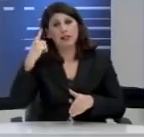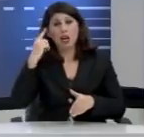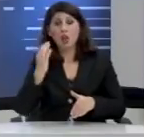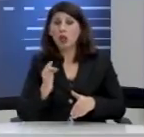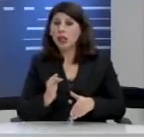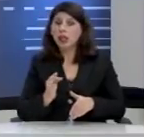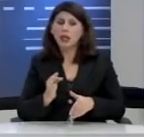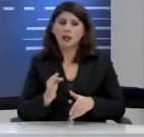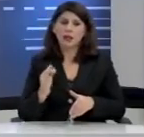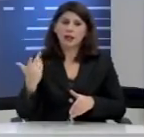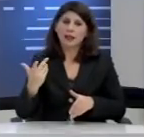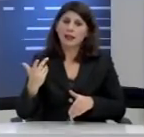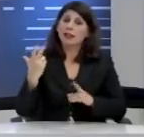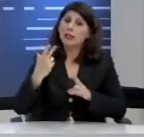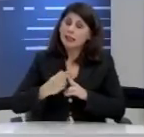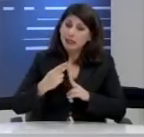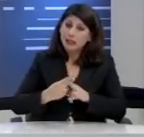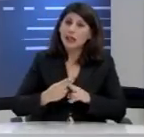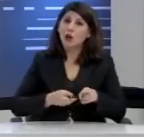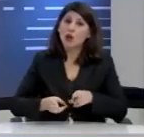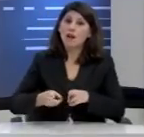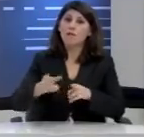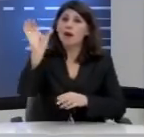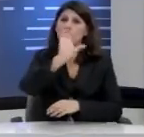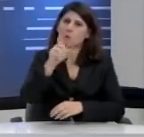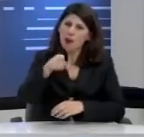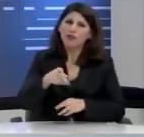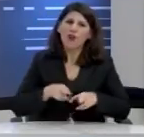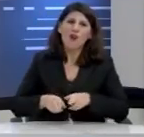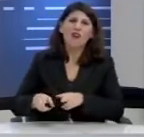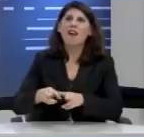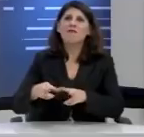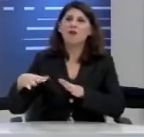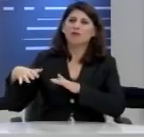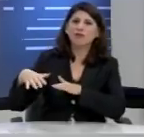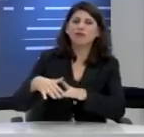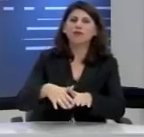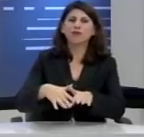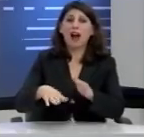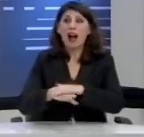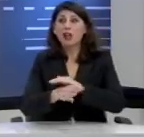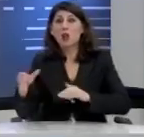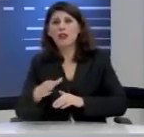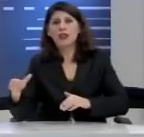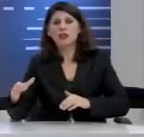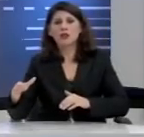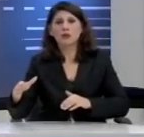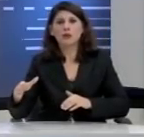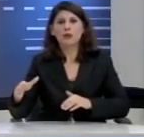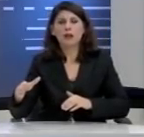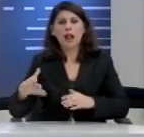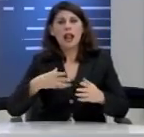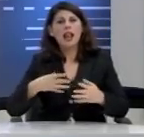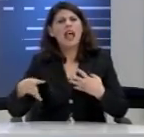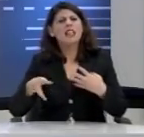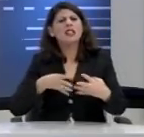λογική, διότι το κυρίαρχο ρεύμα σήμερα στην Ευρώπη είναι αυτό το ρεύμα του ακροδεξιού λαϊκισμού. Αλλά έχει μετατοπιστεί η